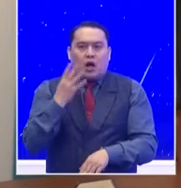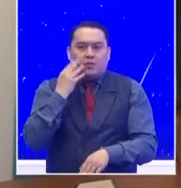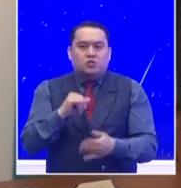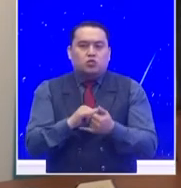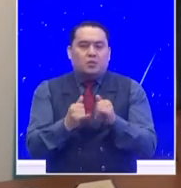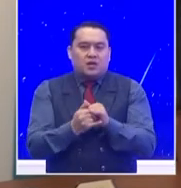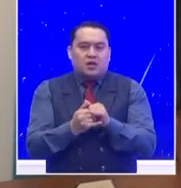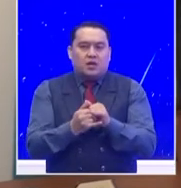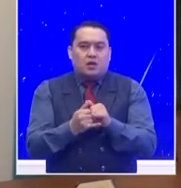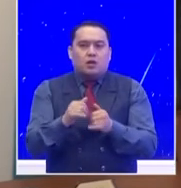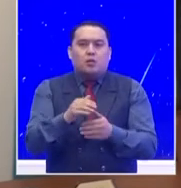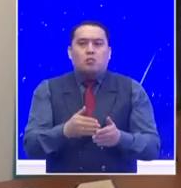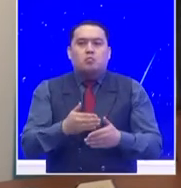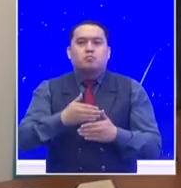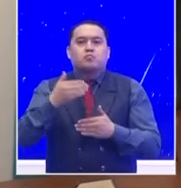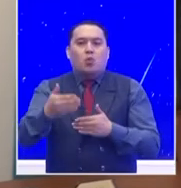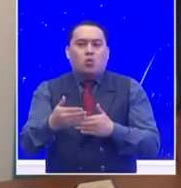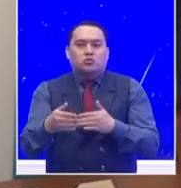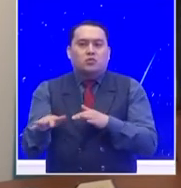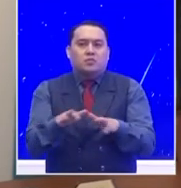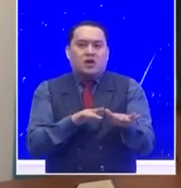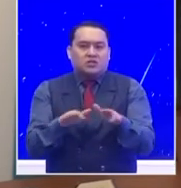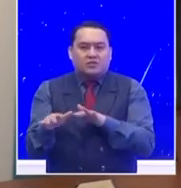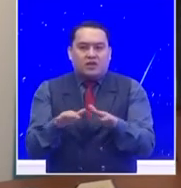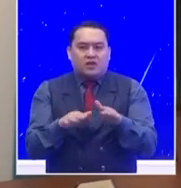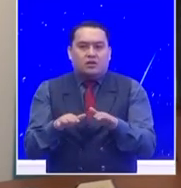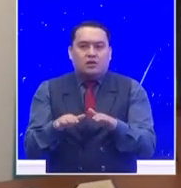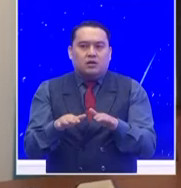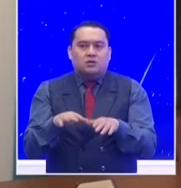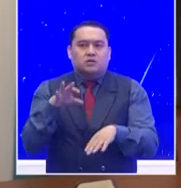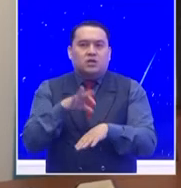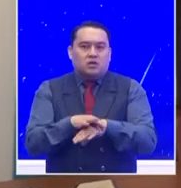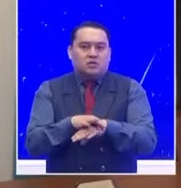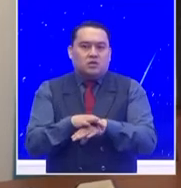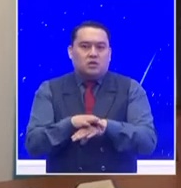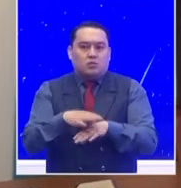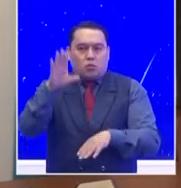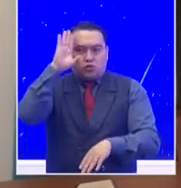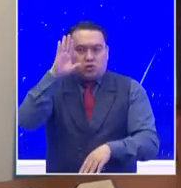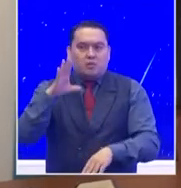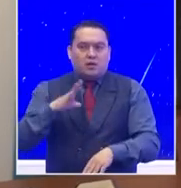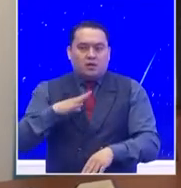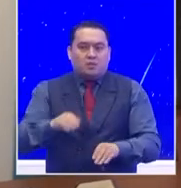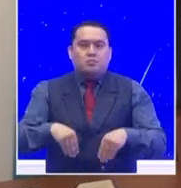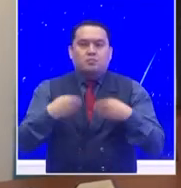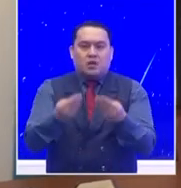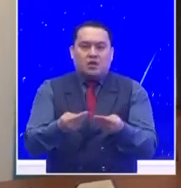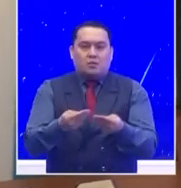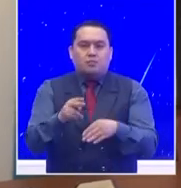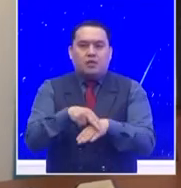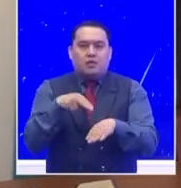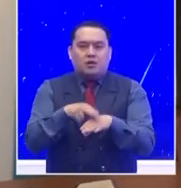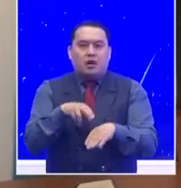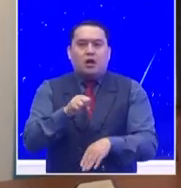Алматы-Ускемен. После проведения первоначальных процессуальных действий задержанный мужчина был передан